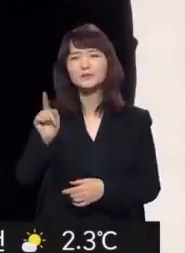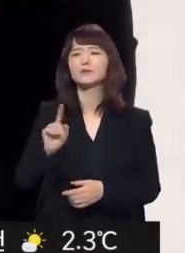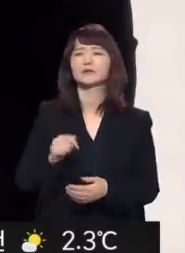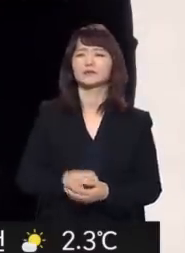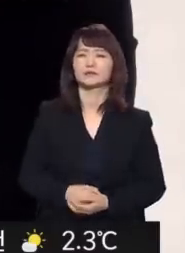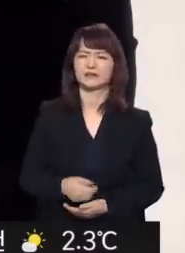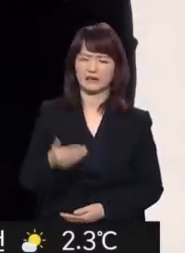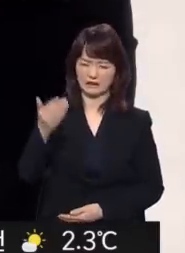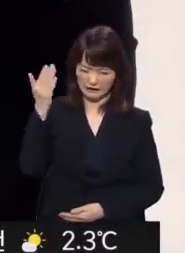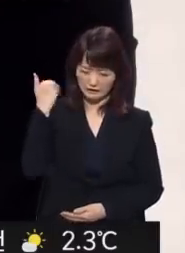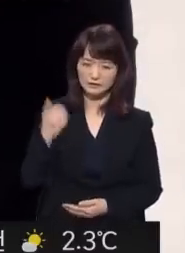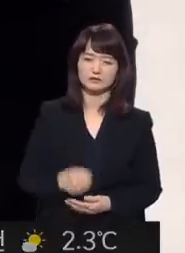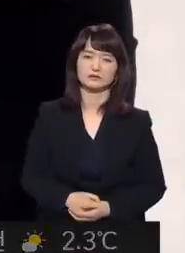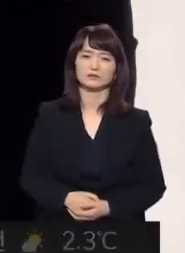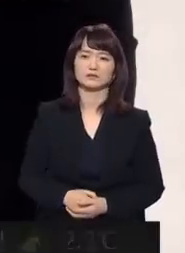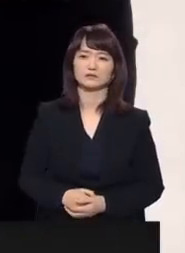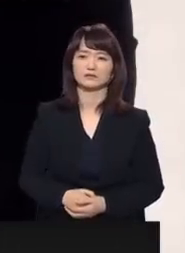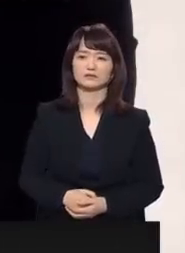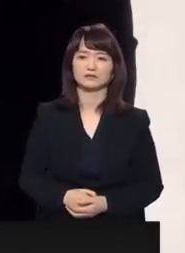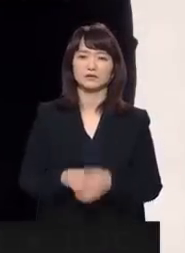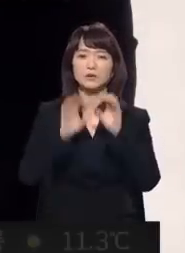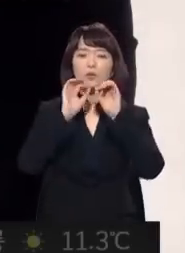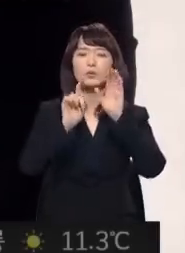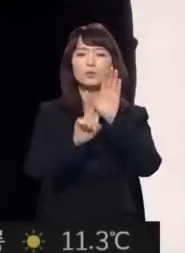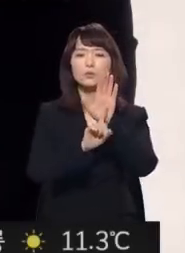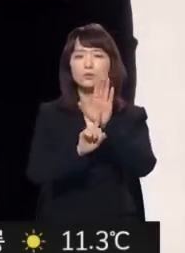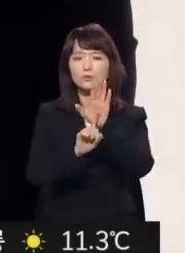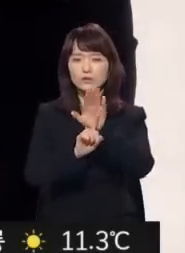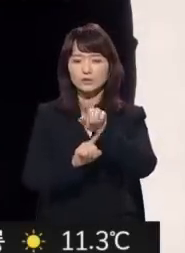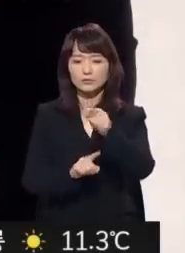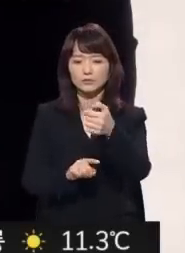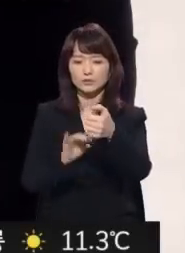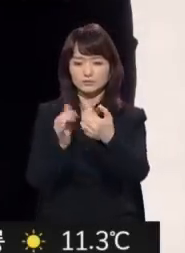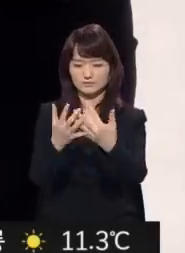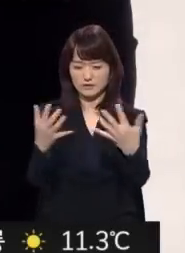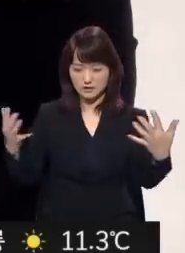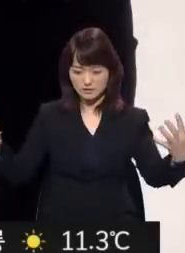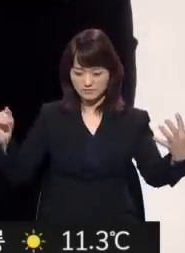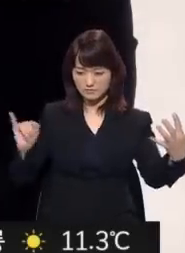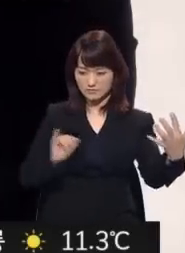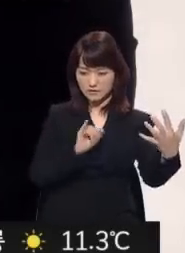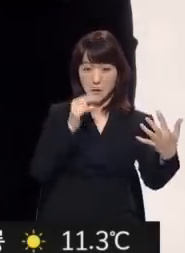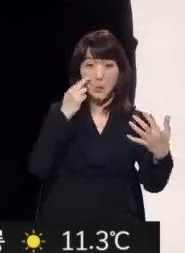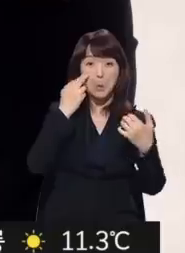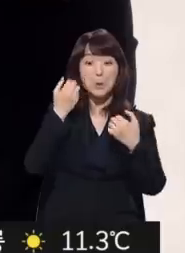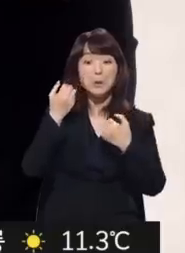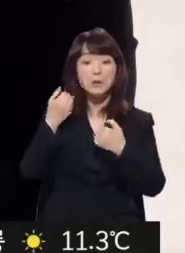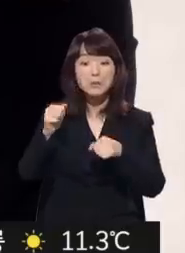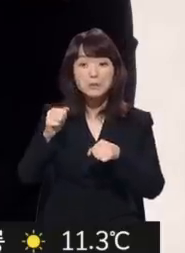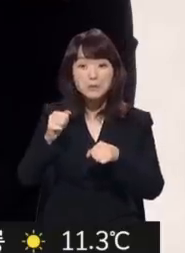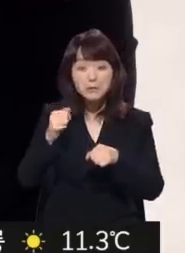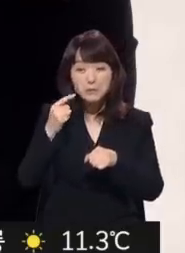예전에 뭐 할 때는 150명 앞에서 춤도 춰봤다면서